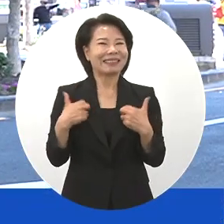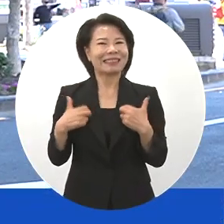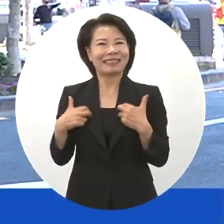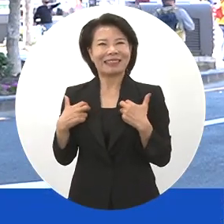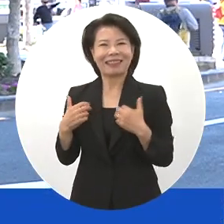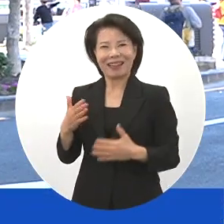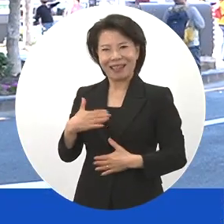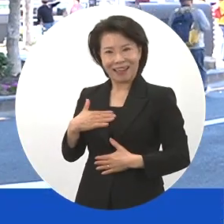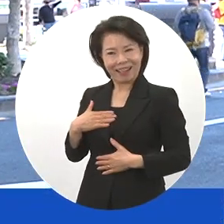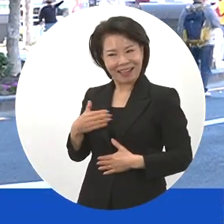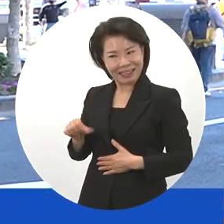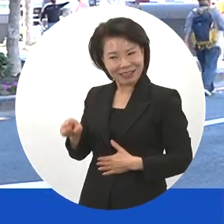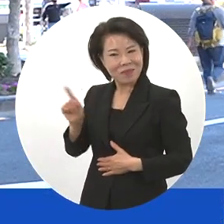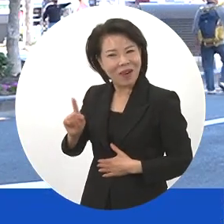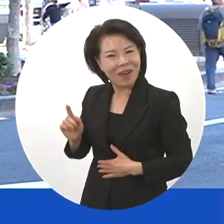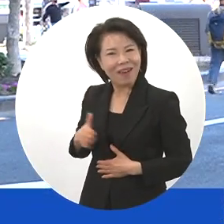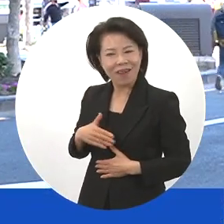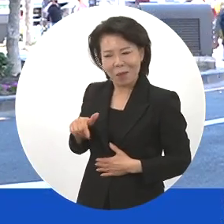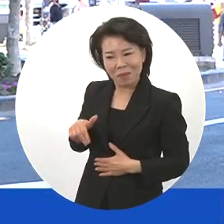재밌었어요. 우리 니안이는?